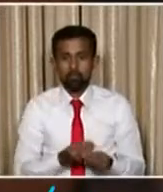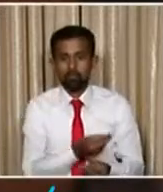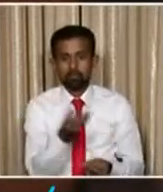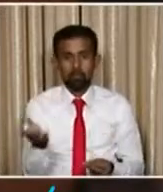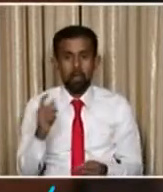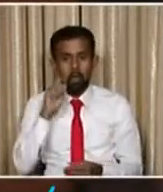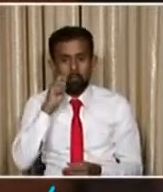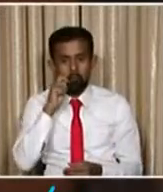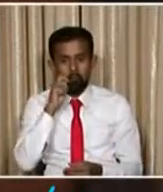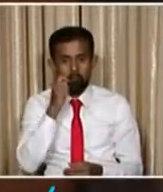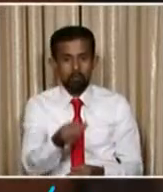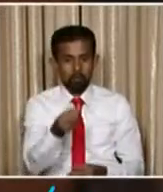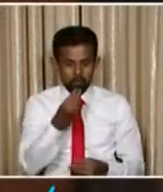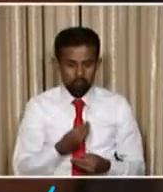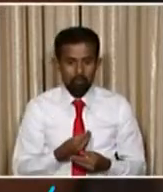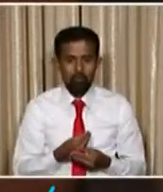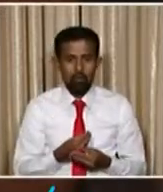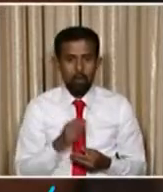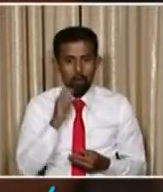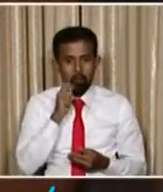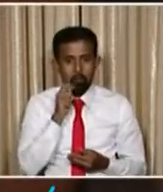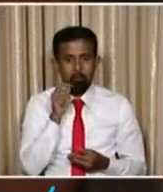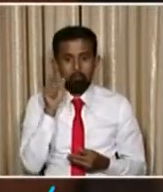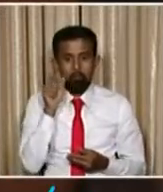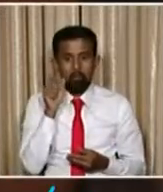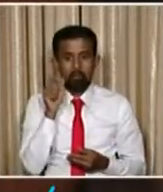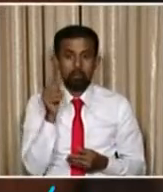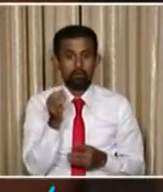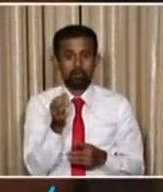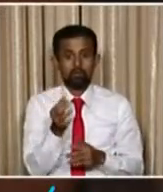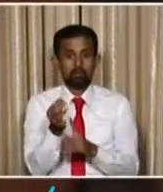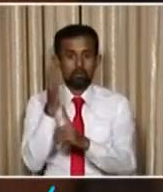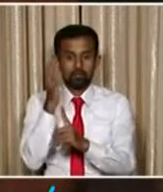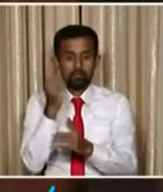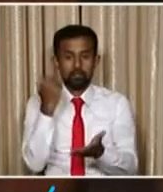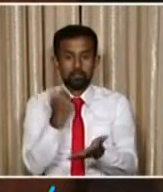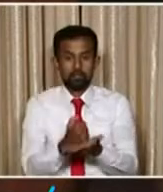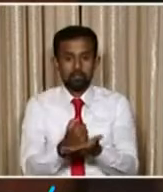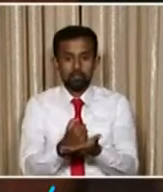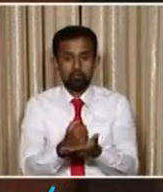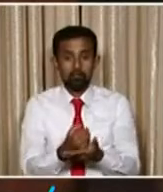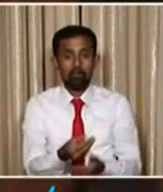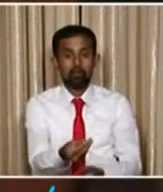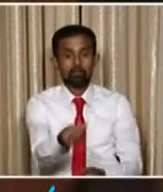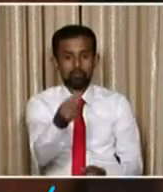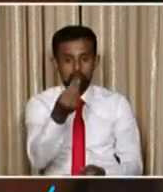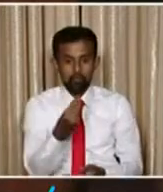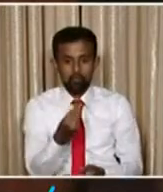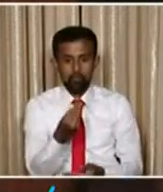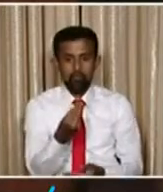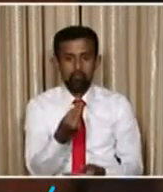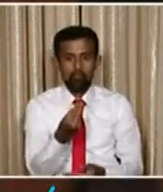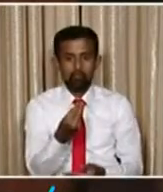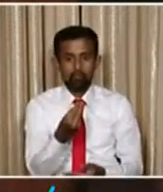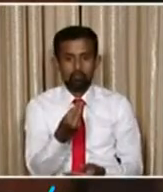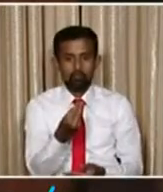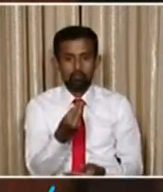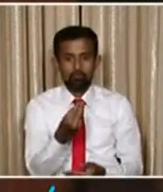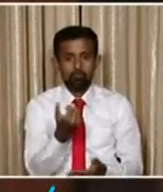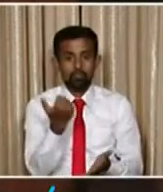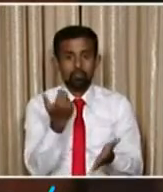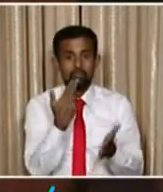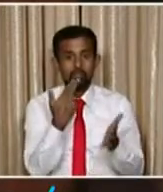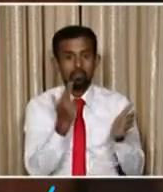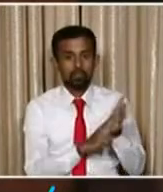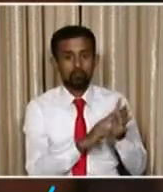ඒතර පිරිමි ළමයාට ඒ ලියුම ආවම පිරිමි ළමයා ජනාධිපතිතුමා කියන්නේ දැන් මේ ලියුම ගිහිල්ලා දුන්න කාරණේට තැපැල් කන්තෝරුවට